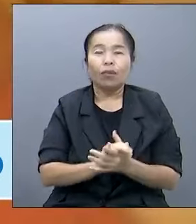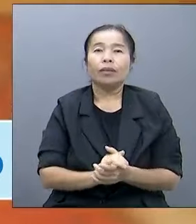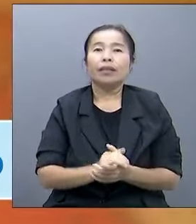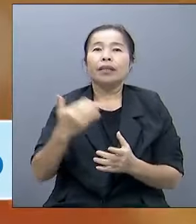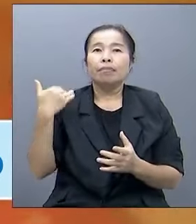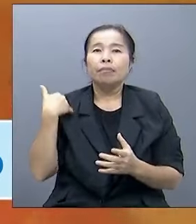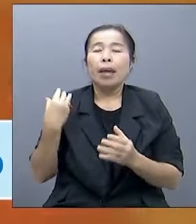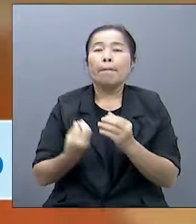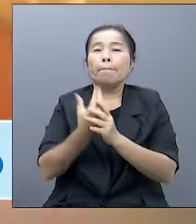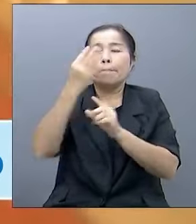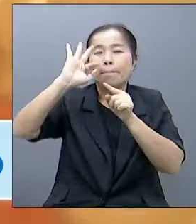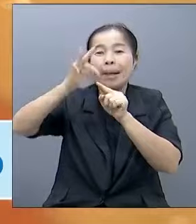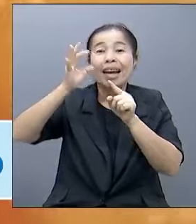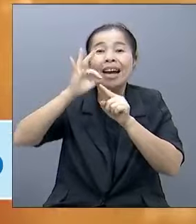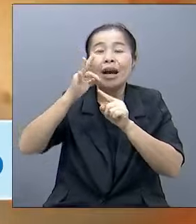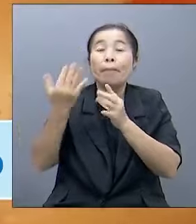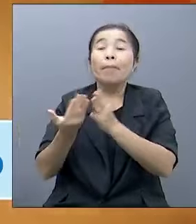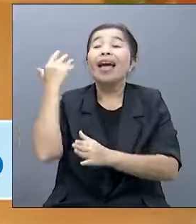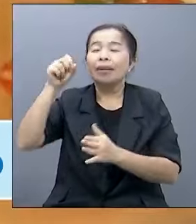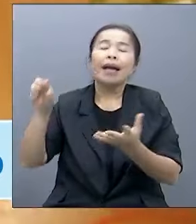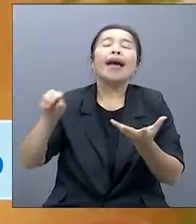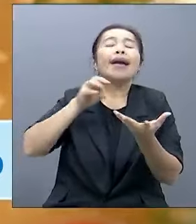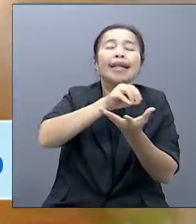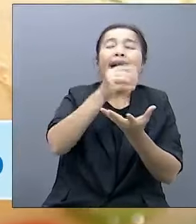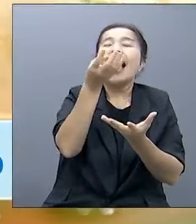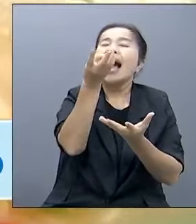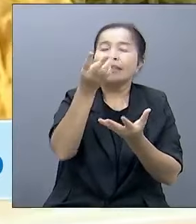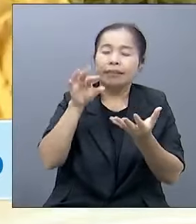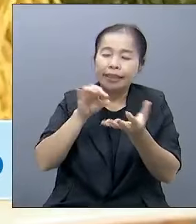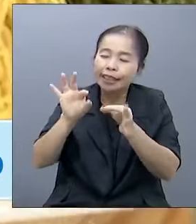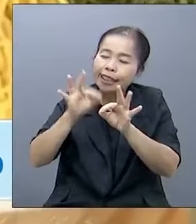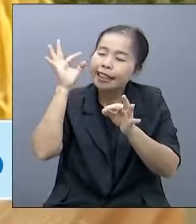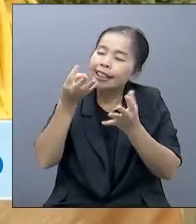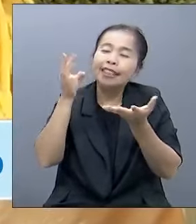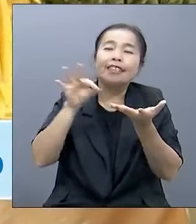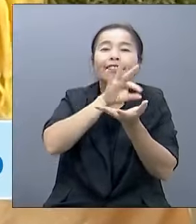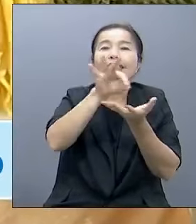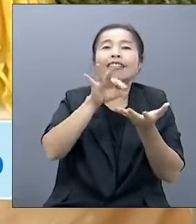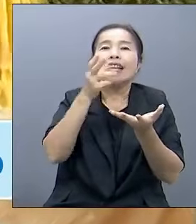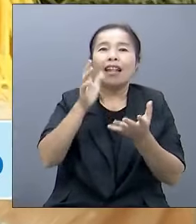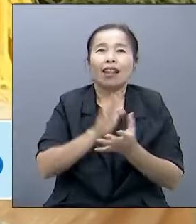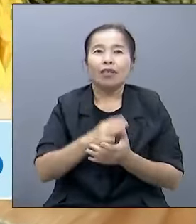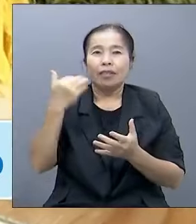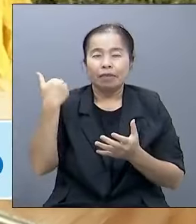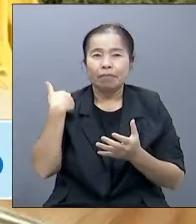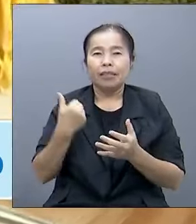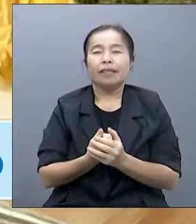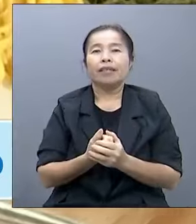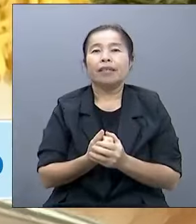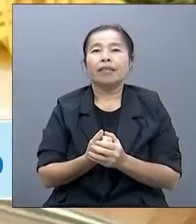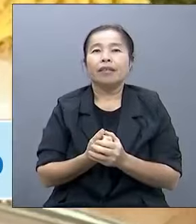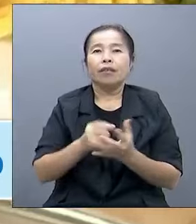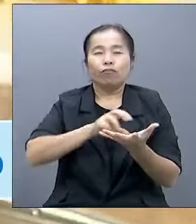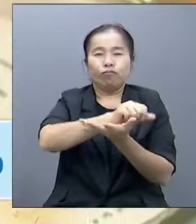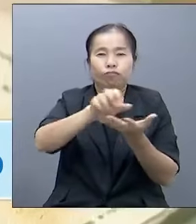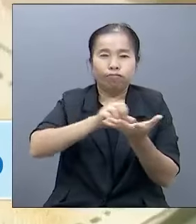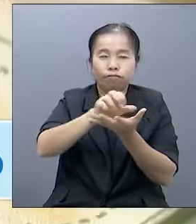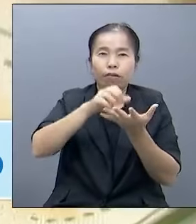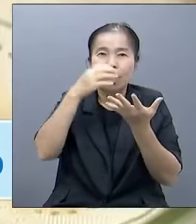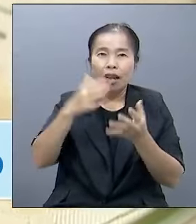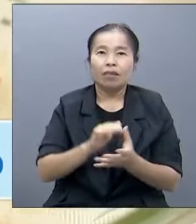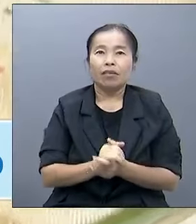ชีที่ว่าแพงๆกันในช่วงนี้ลงไปด้วยนะครับไม่ต้องซื้อมาทั้งกิโลซ ื ้อมาแต่ถ้าขายเป็นกรัมมันจะกรัมละเท่าไหร่ถ้า400เนี่ย นั่นน่ะสิ กรัมละ40 เพราะว่